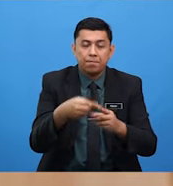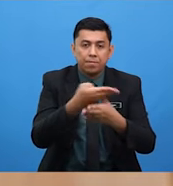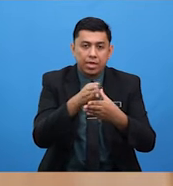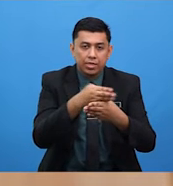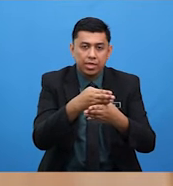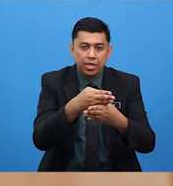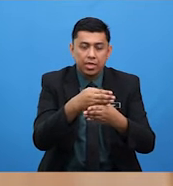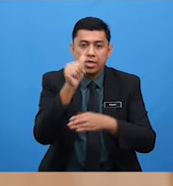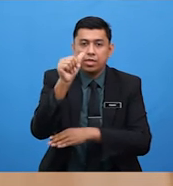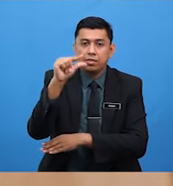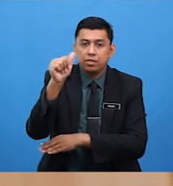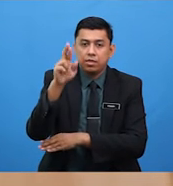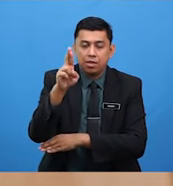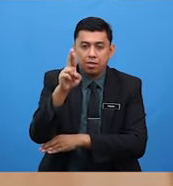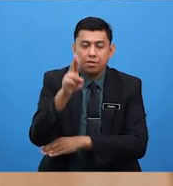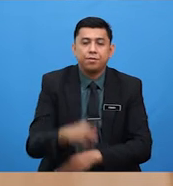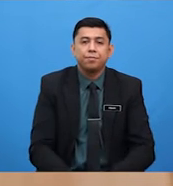agak-agak.